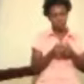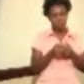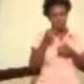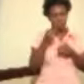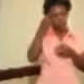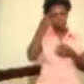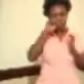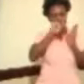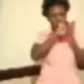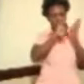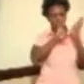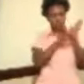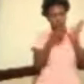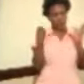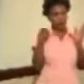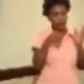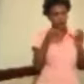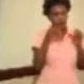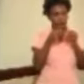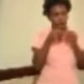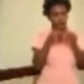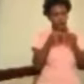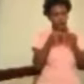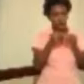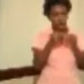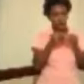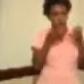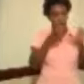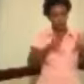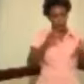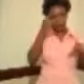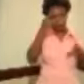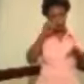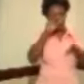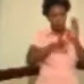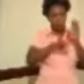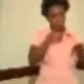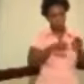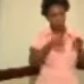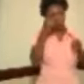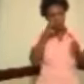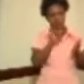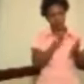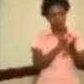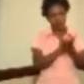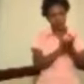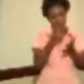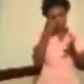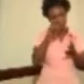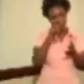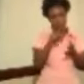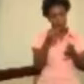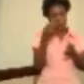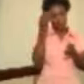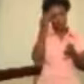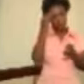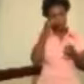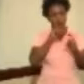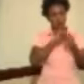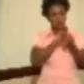qu'il y a la qualité et le marché international, le marché extérieur a tendance à se pencher sur ce produit de